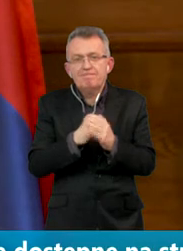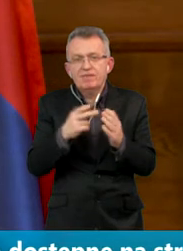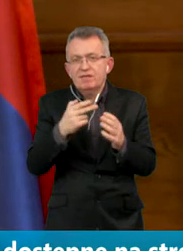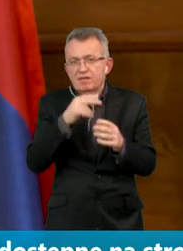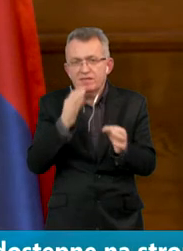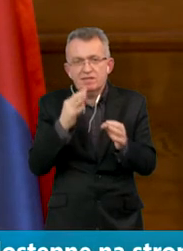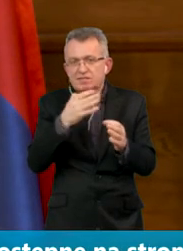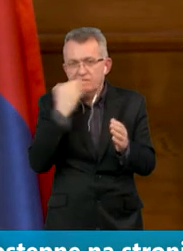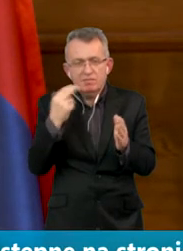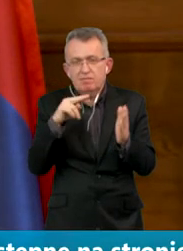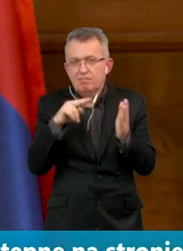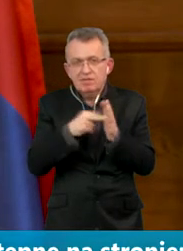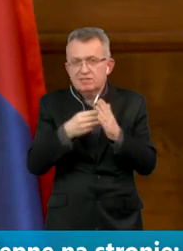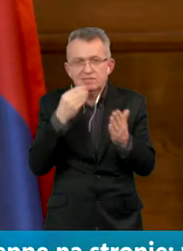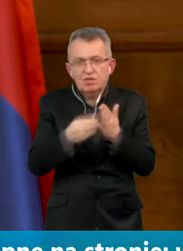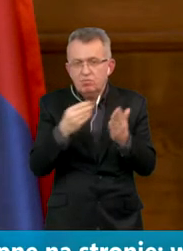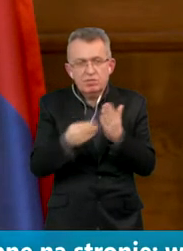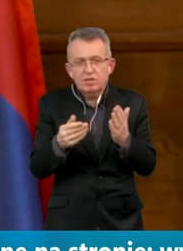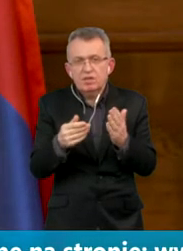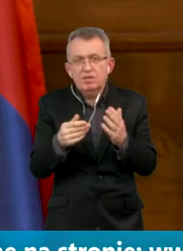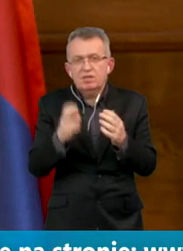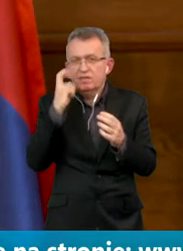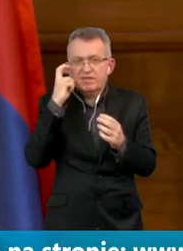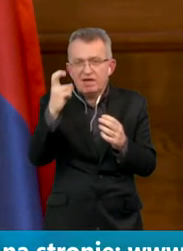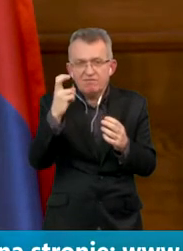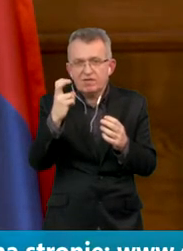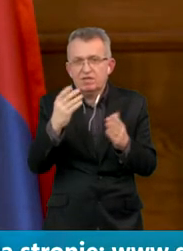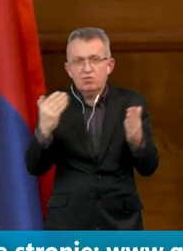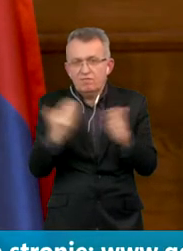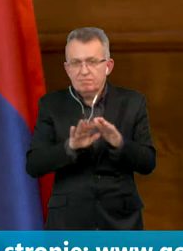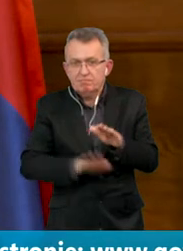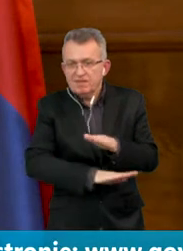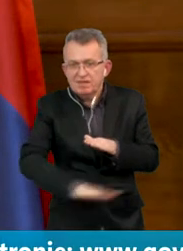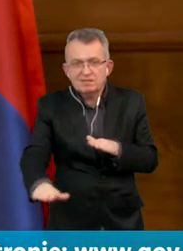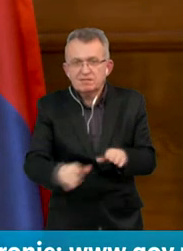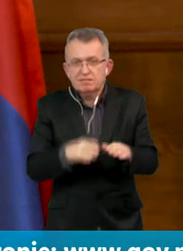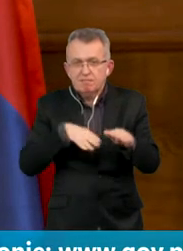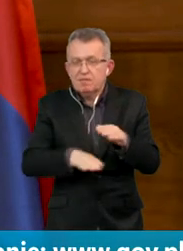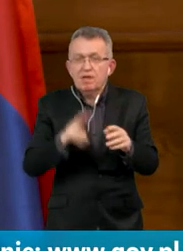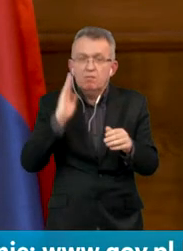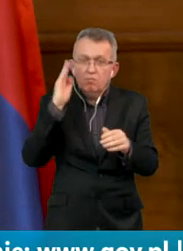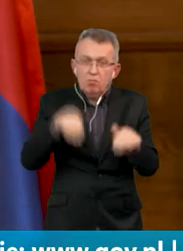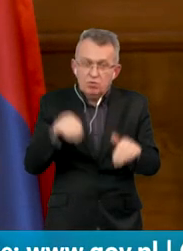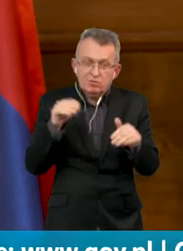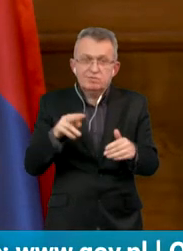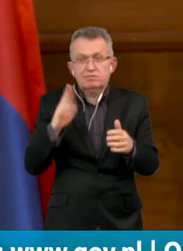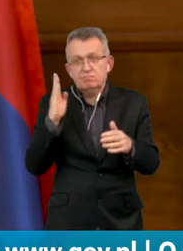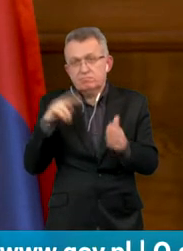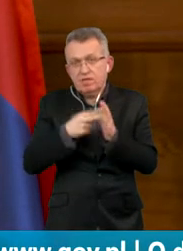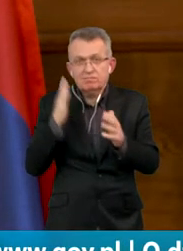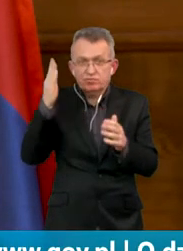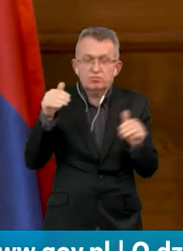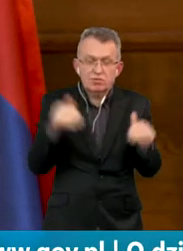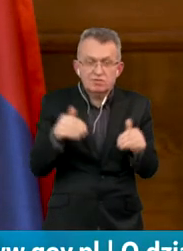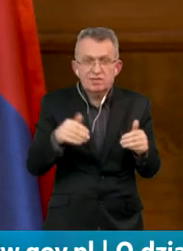Niestety w tej chwili nie planujemy zakupu tramwajów całkowicie niskopodłogowych. Być może w nowej perspektywie pojawi się taka